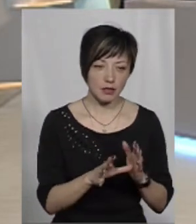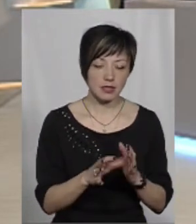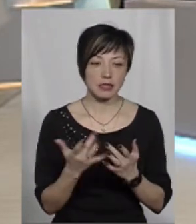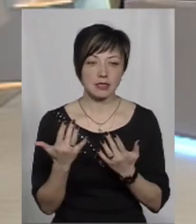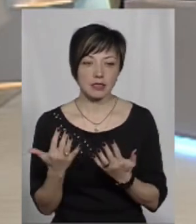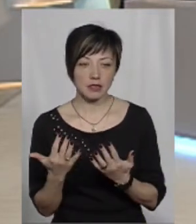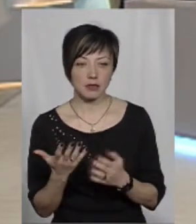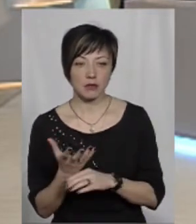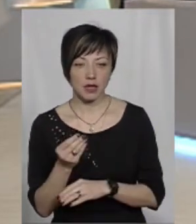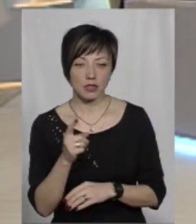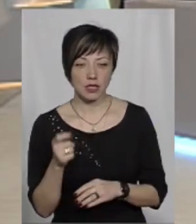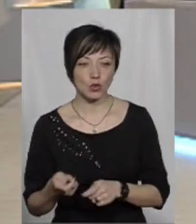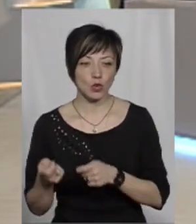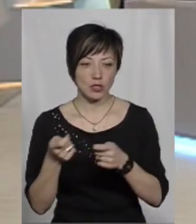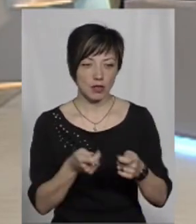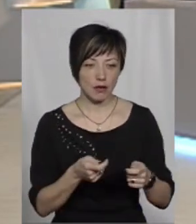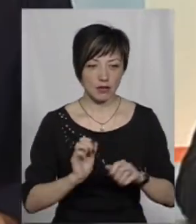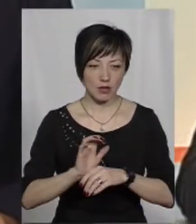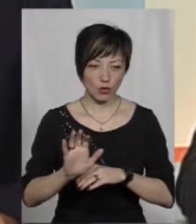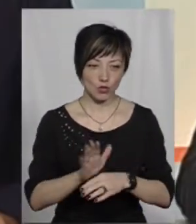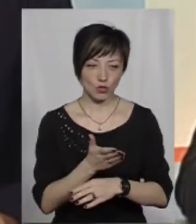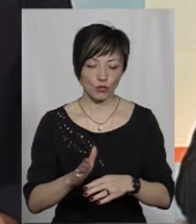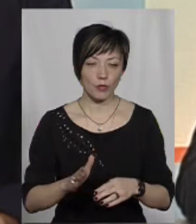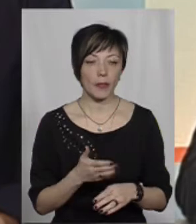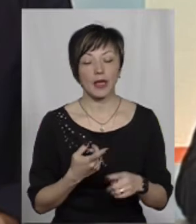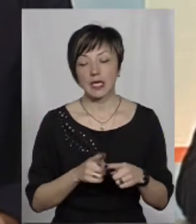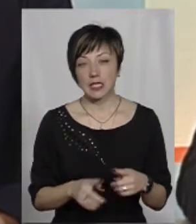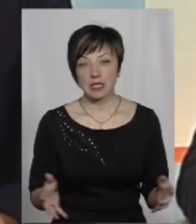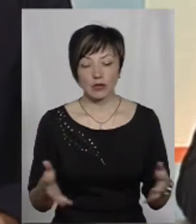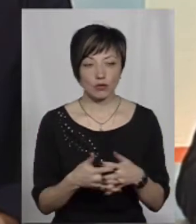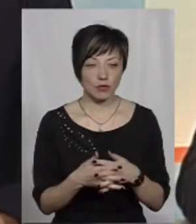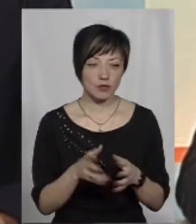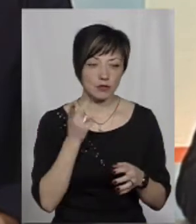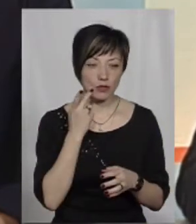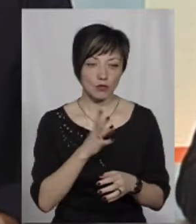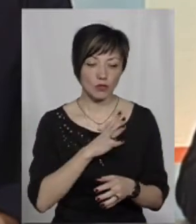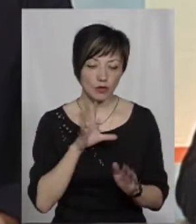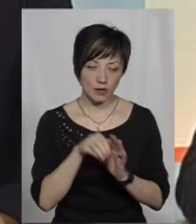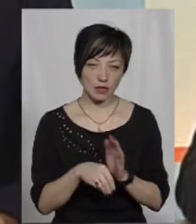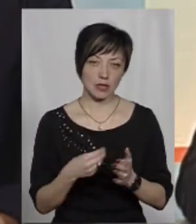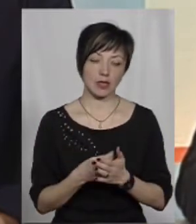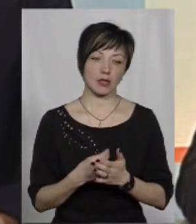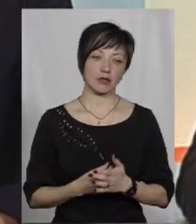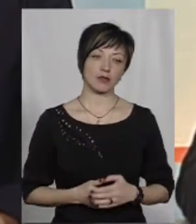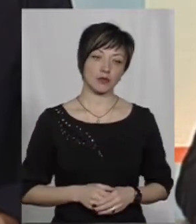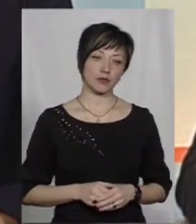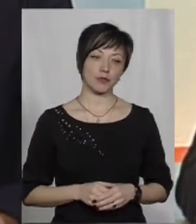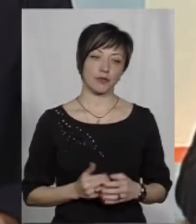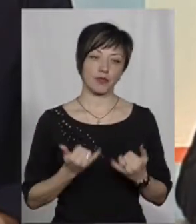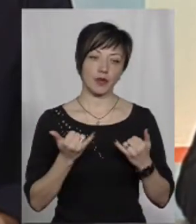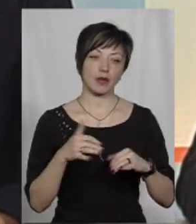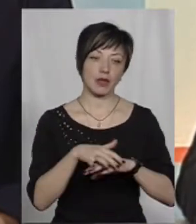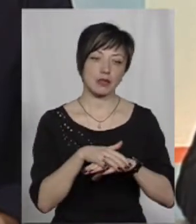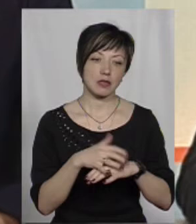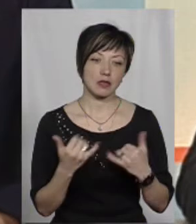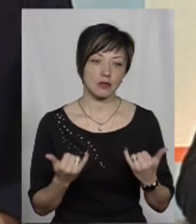електричну енергію, скільки сплачує за її доставку, тобто за розподіл. Але ці складові взагалі завжди були в складі тарифу. Для населення